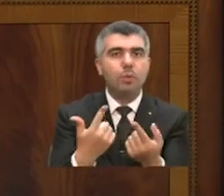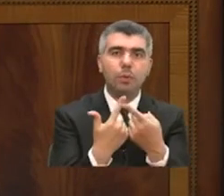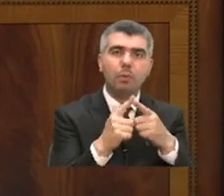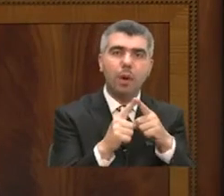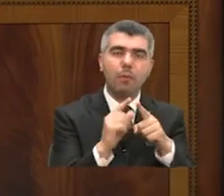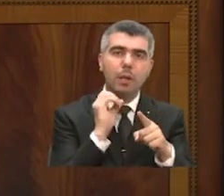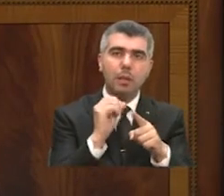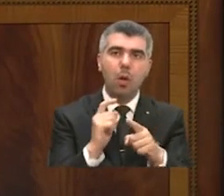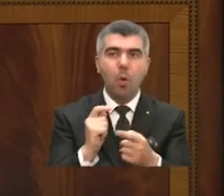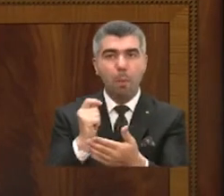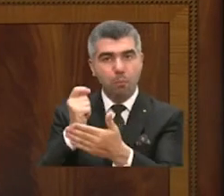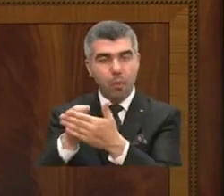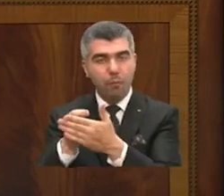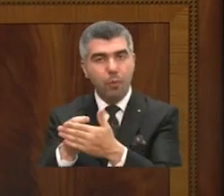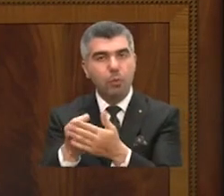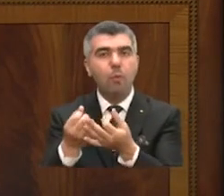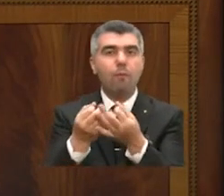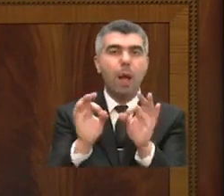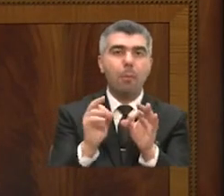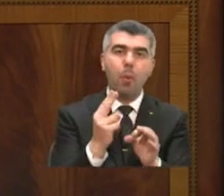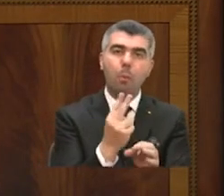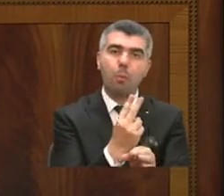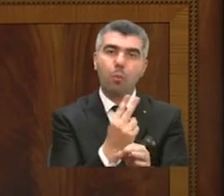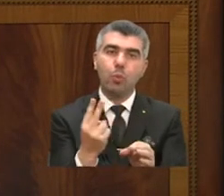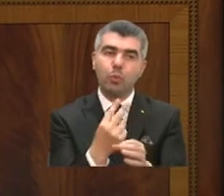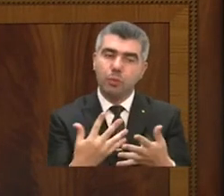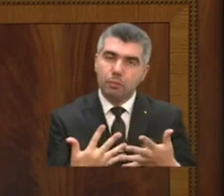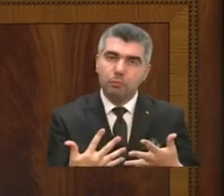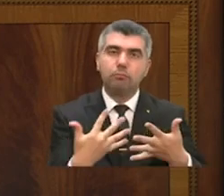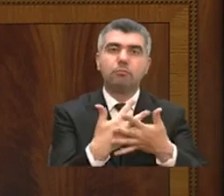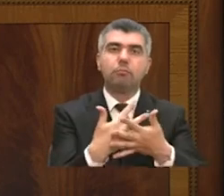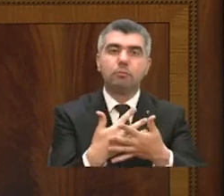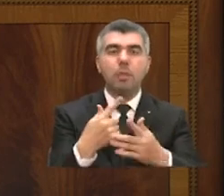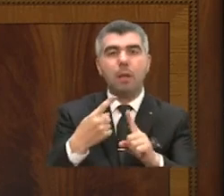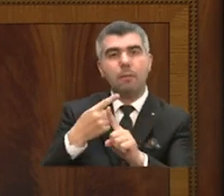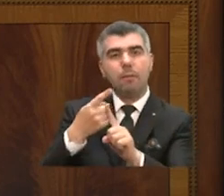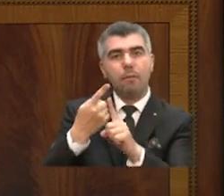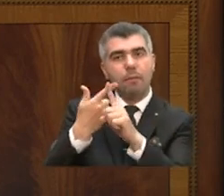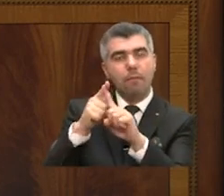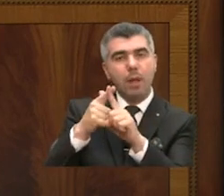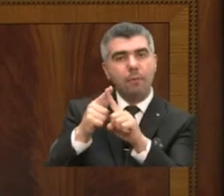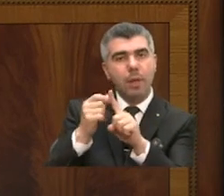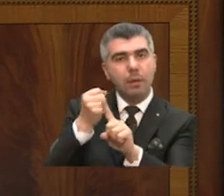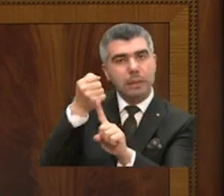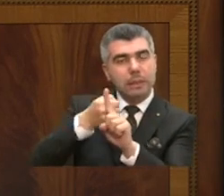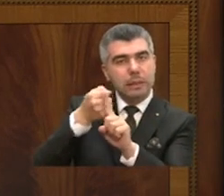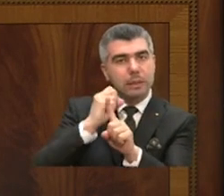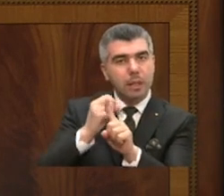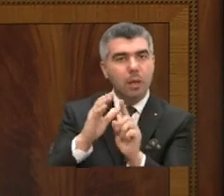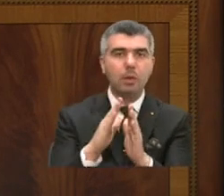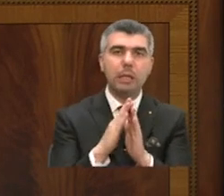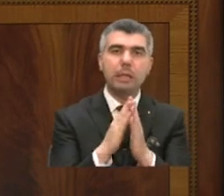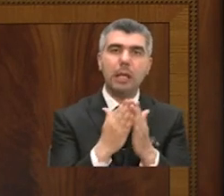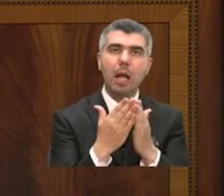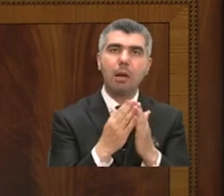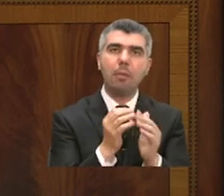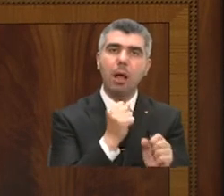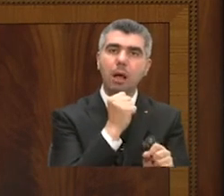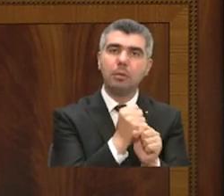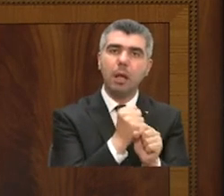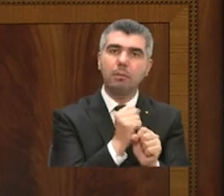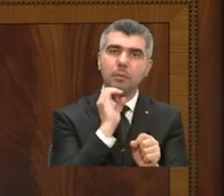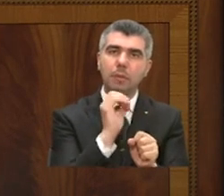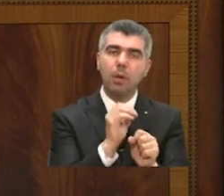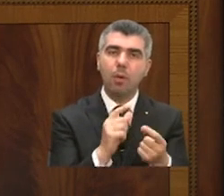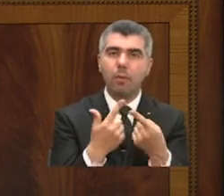العام والخاص، إضافة إلى العمل على إعداد مراجع تكوينية ودلائل الممارسات الجيدة